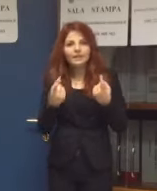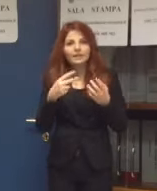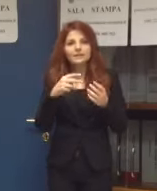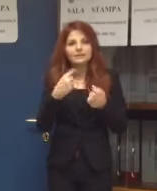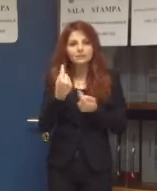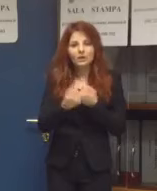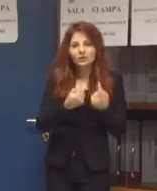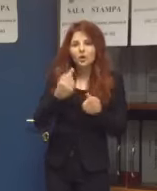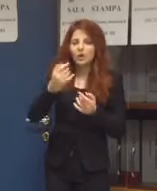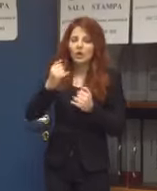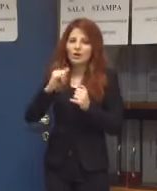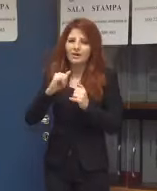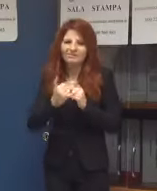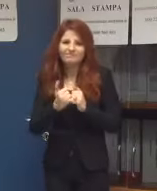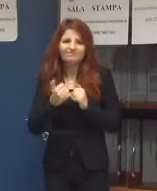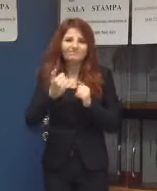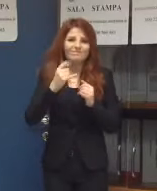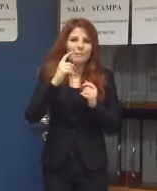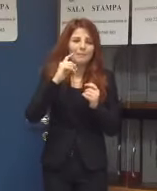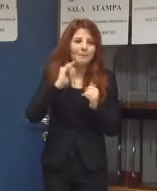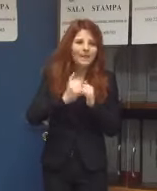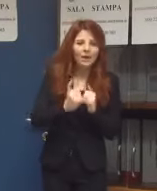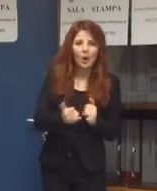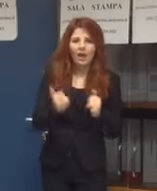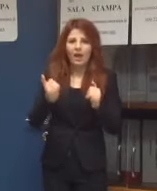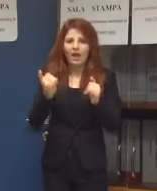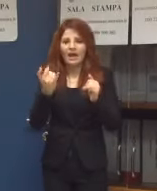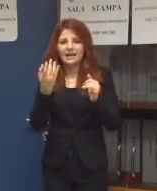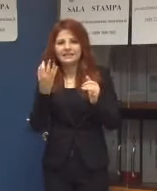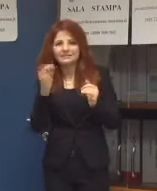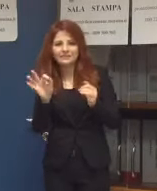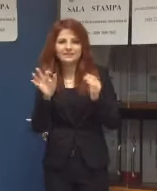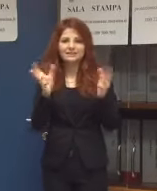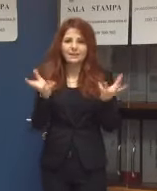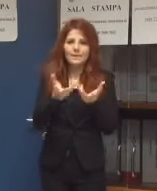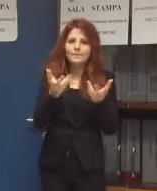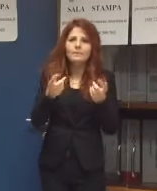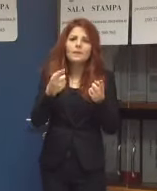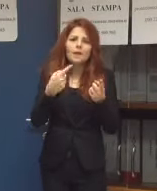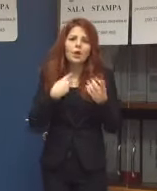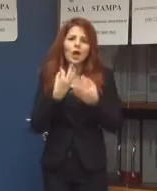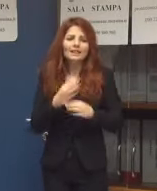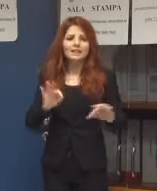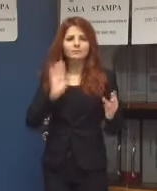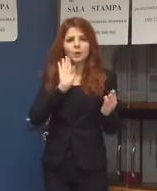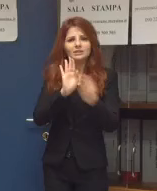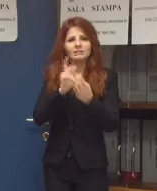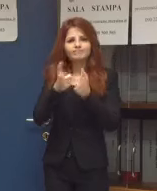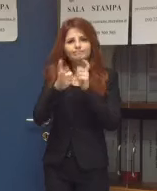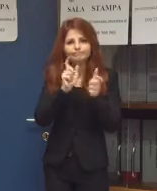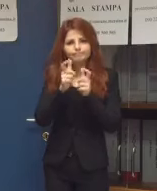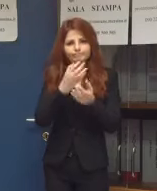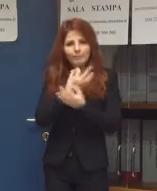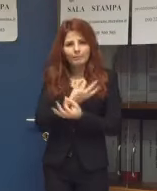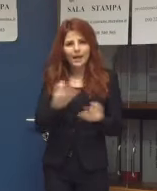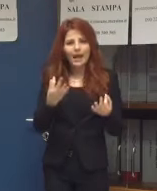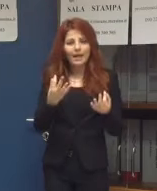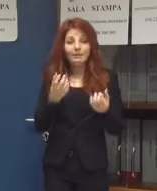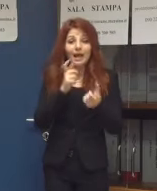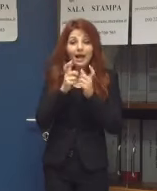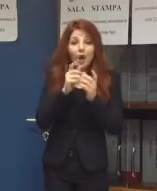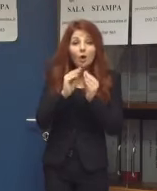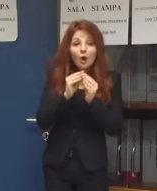disposti ad affrontarlo, ma come? Con i documenti alla mano, perché se naturalmente ci sono delle separazioni e il coniuge è autorizzato a